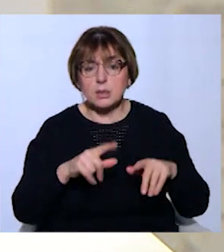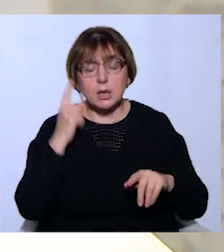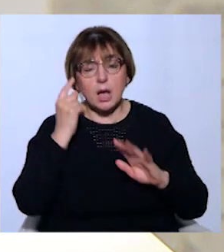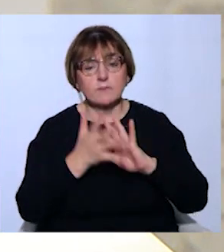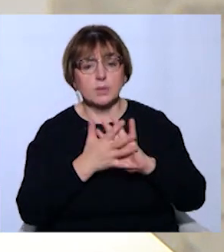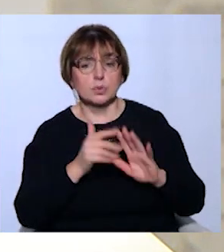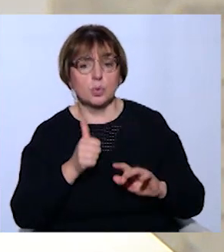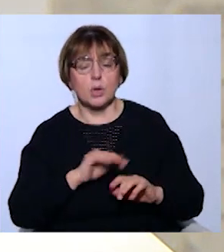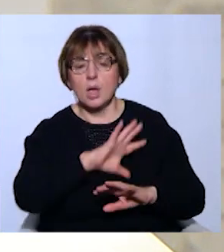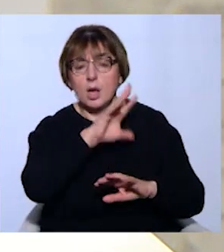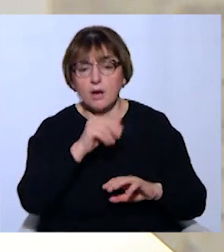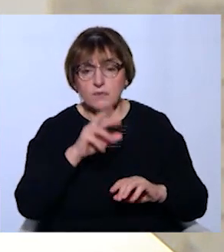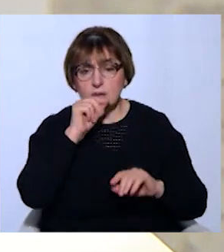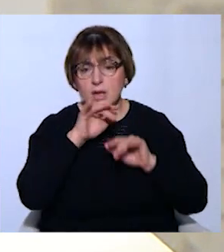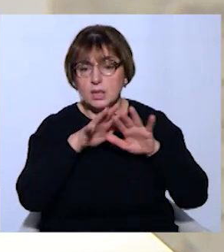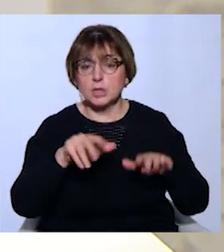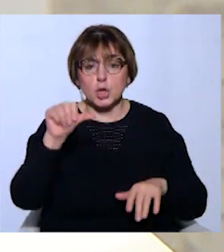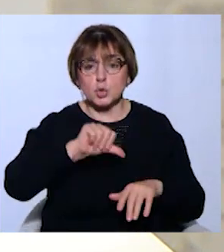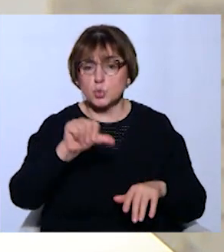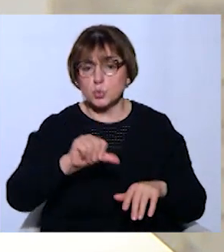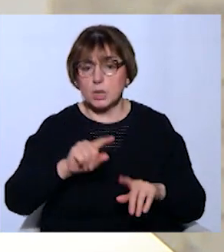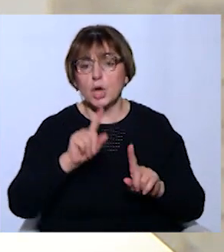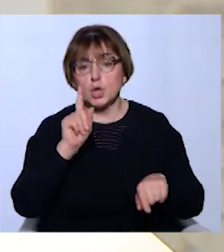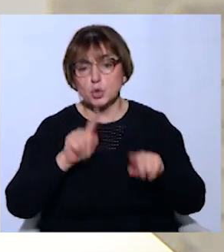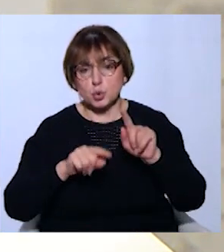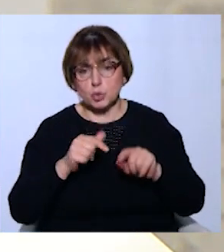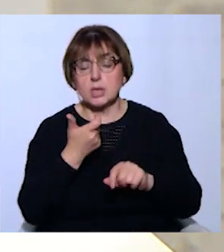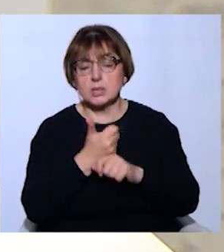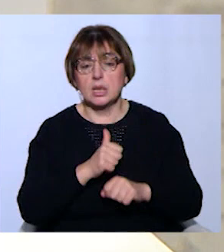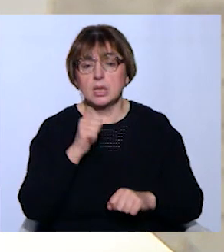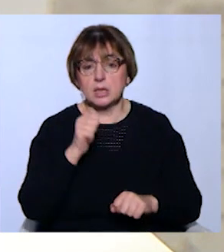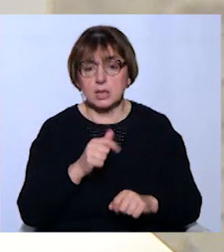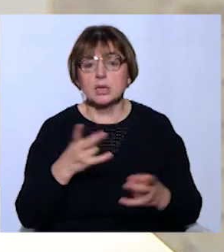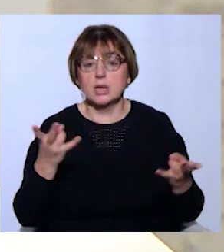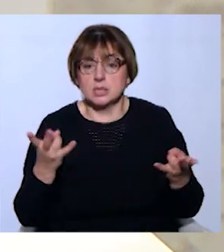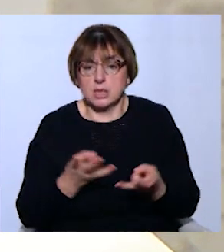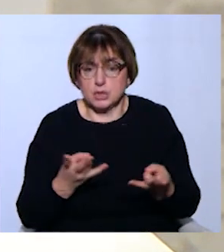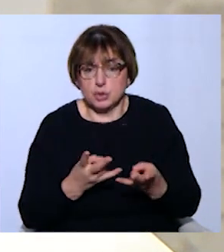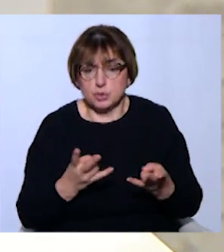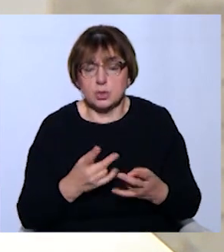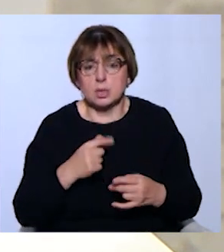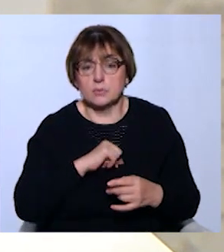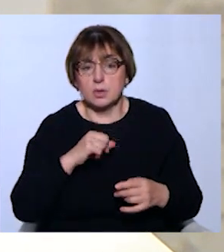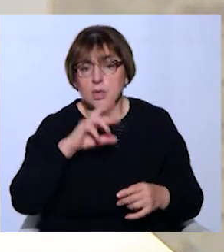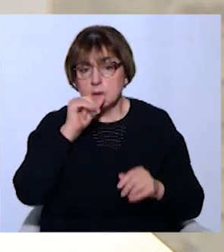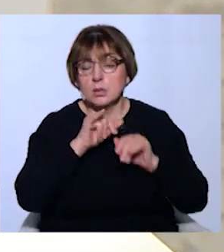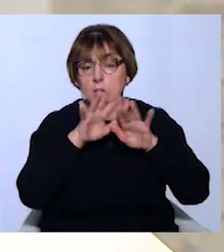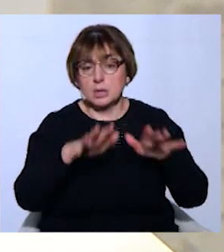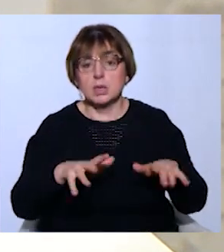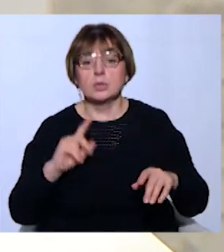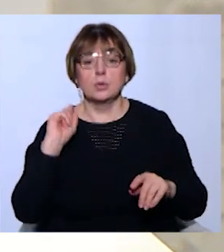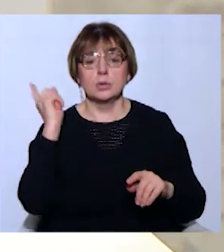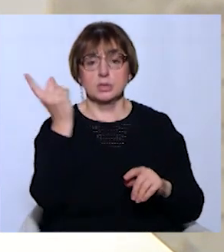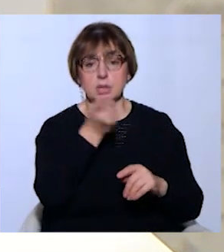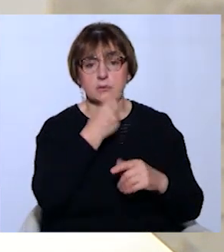რომ ყველა რადიაცია ცუდი არ არის. ზოგიერთი რადიაცია ძალიან კარგია და საჭიროცაა და ჩვენ რადიაციულ სივრცეში ვცხოვრობთ